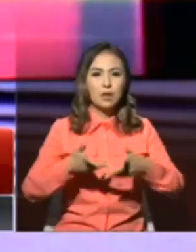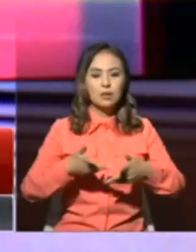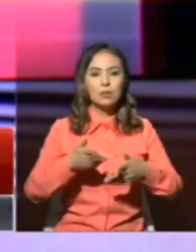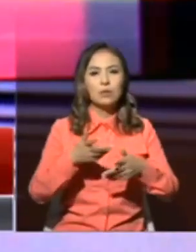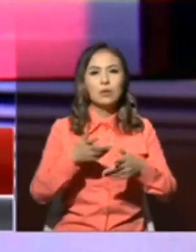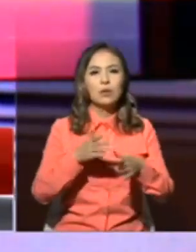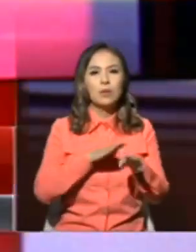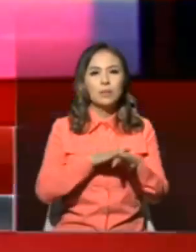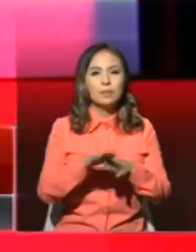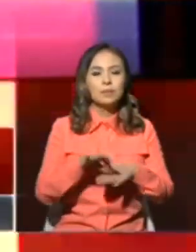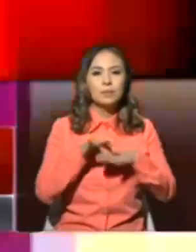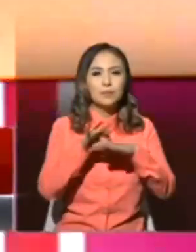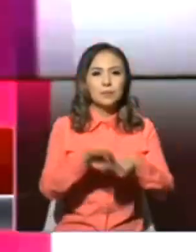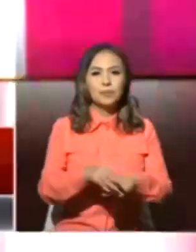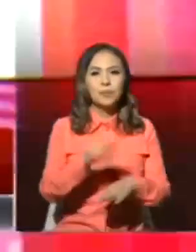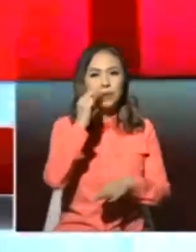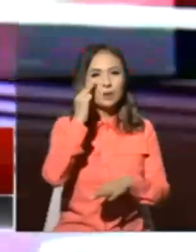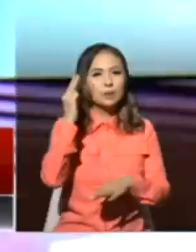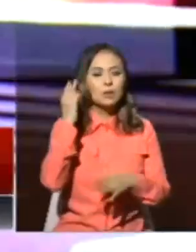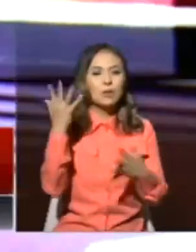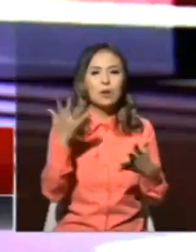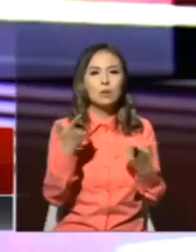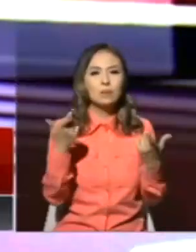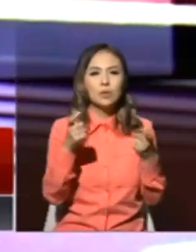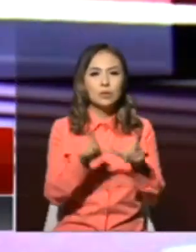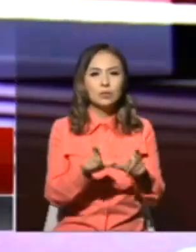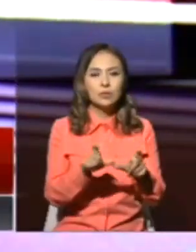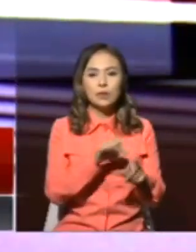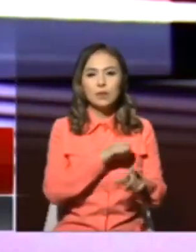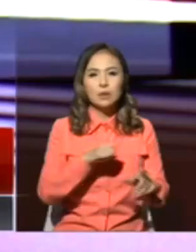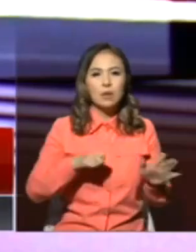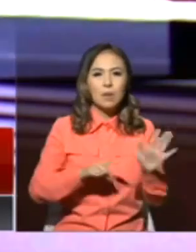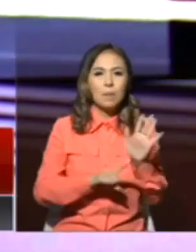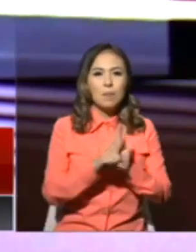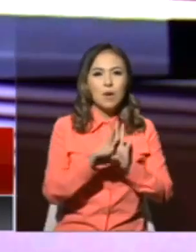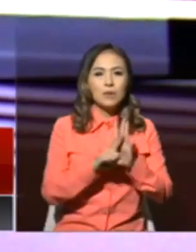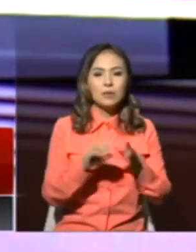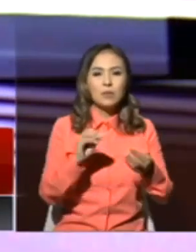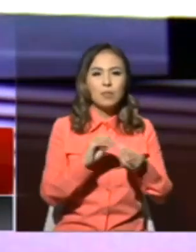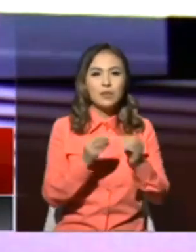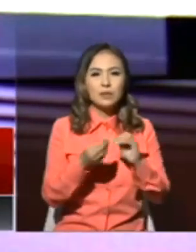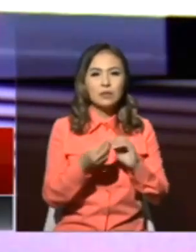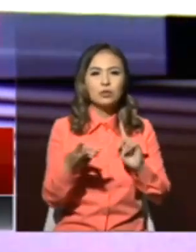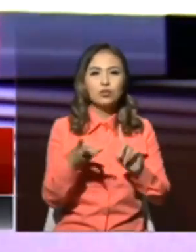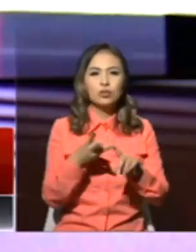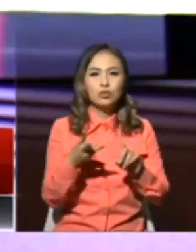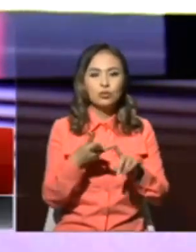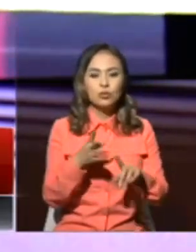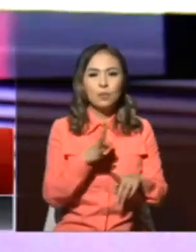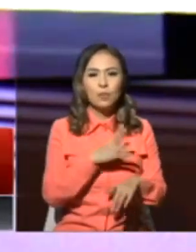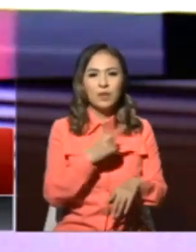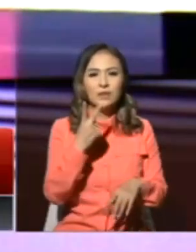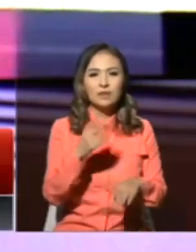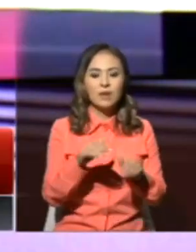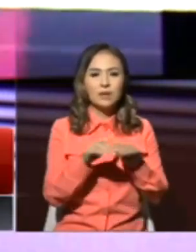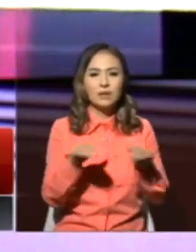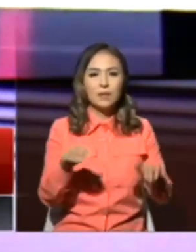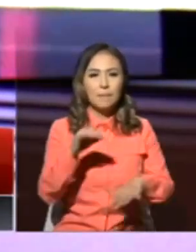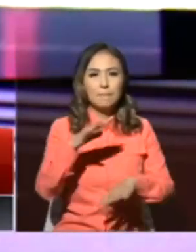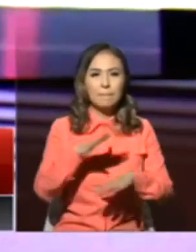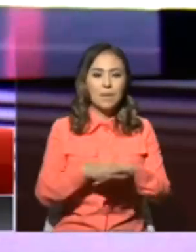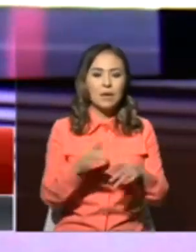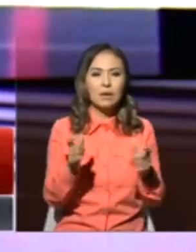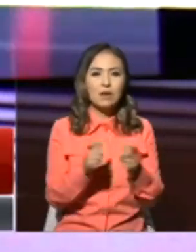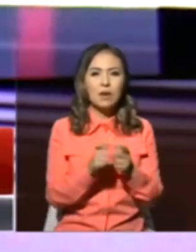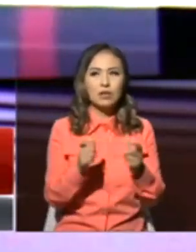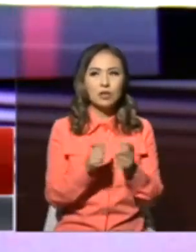қолдану, мысалы Қытай елінің. Олар қалай бұғаттайтын. Ең маңызды мәселе үшіншісі. Бұл екінші деңгейдегі банктардың